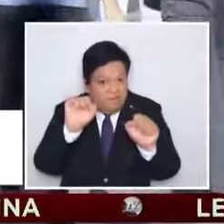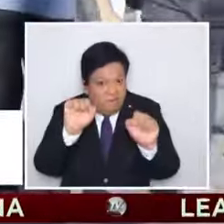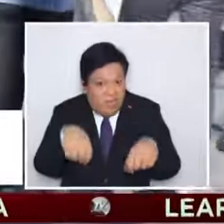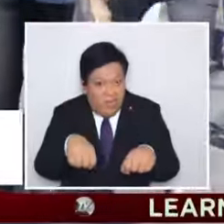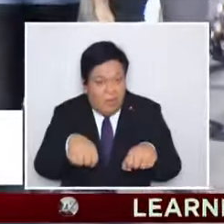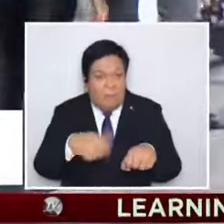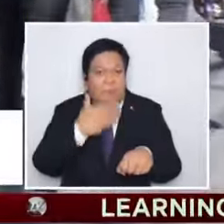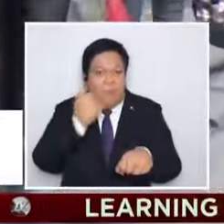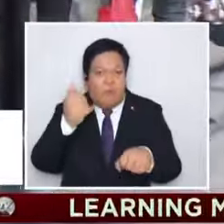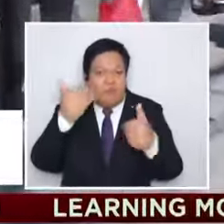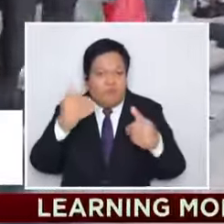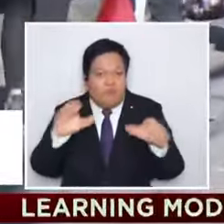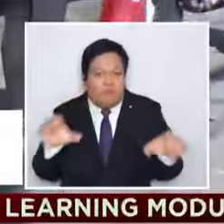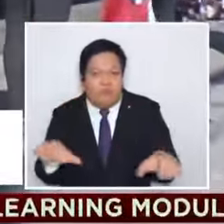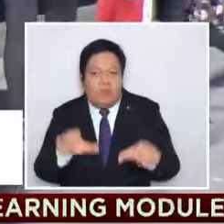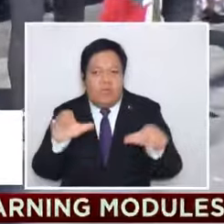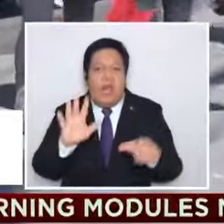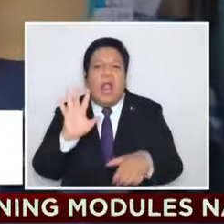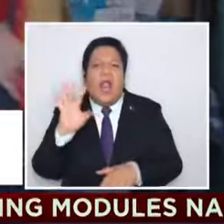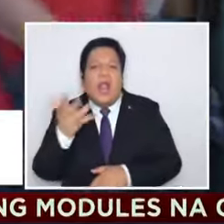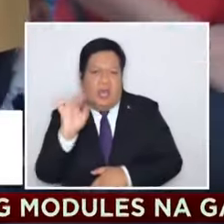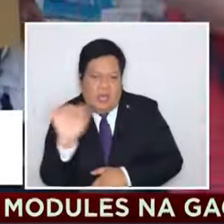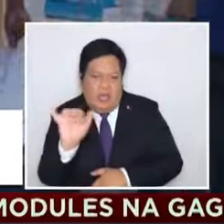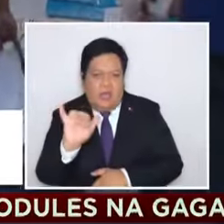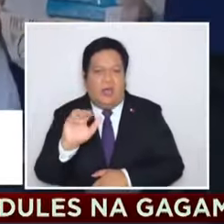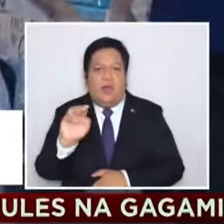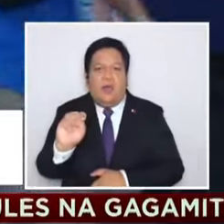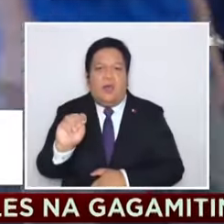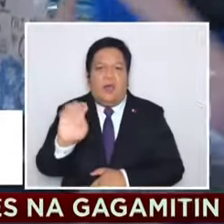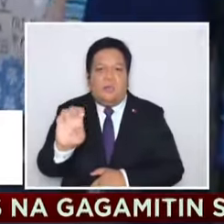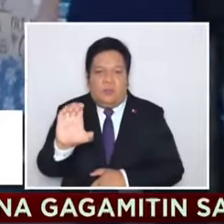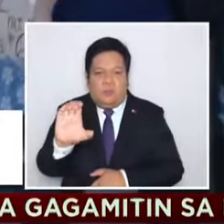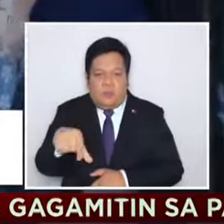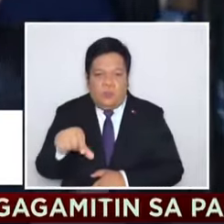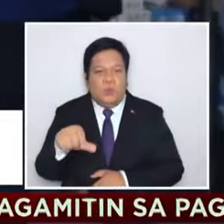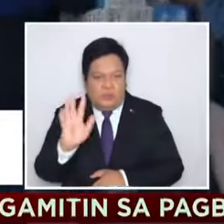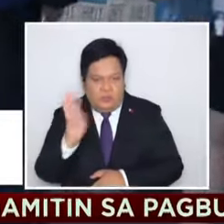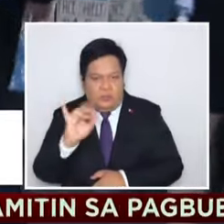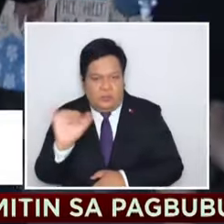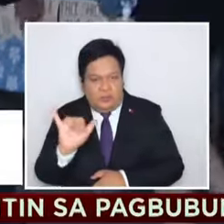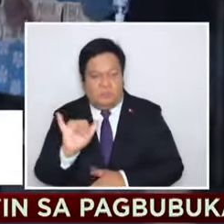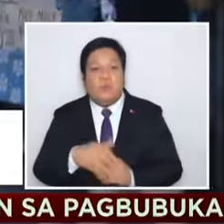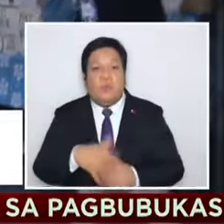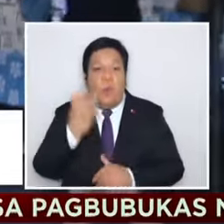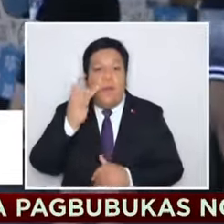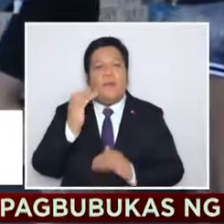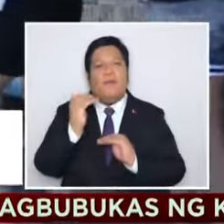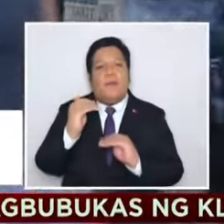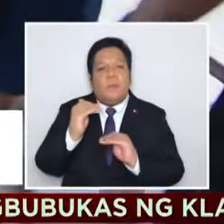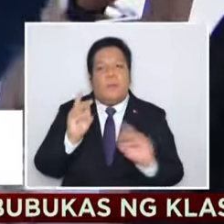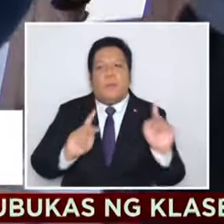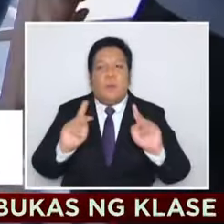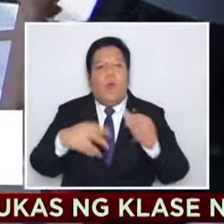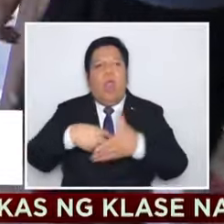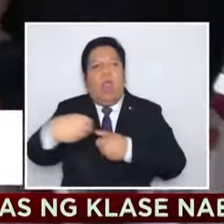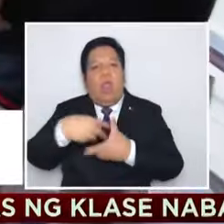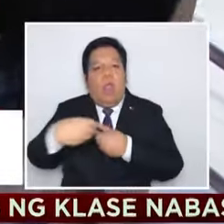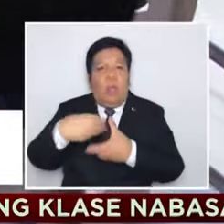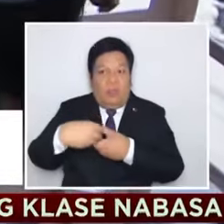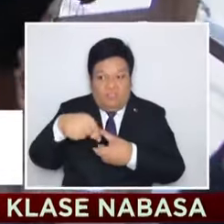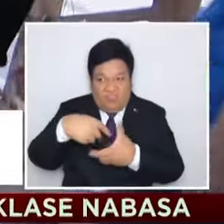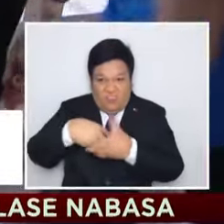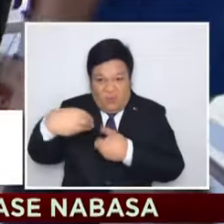kumilos na tila MECQ pa rin para patuloy na malimitahan ang paglabas na dahilan para